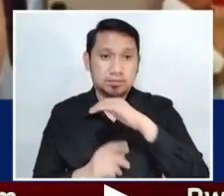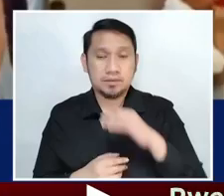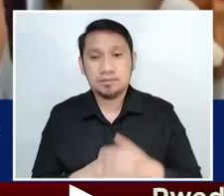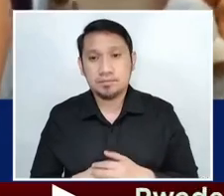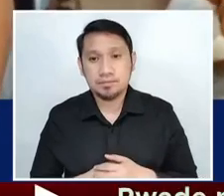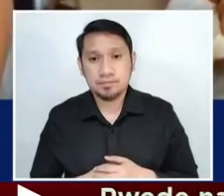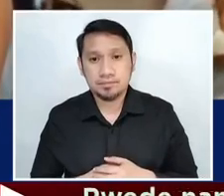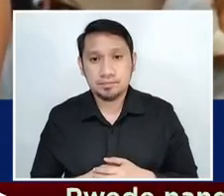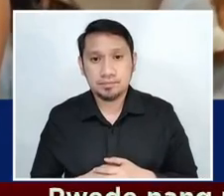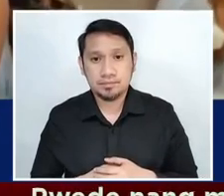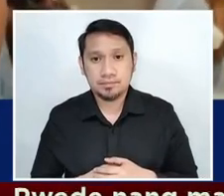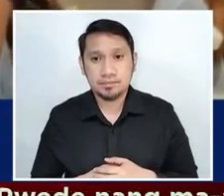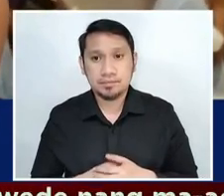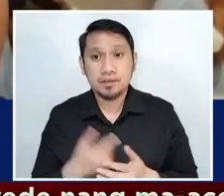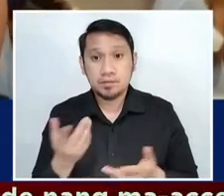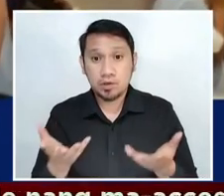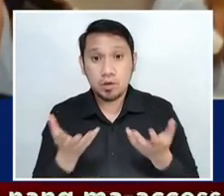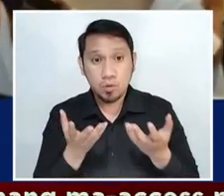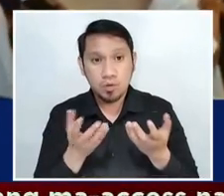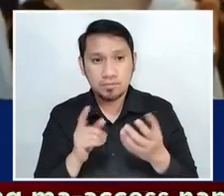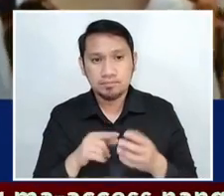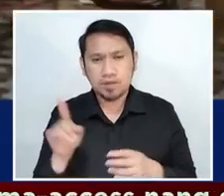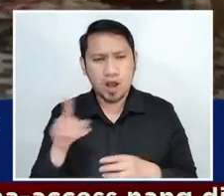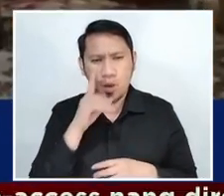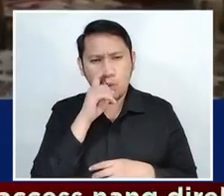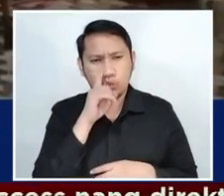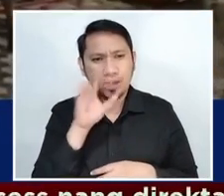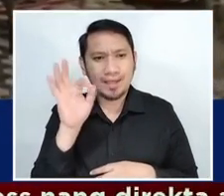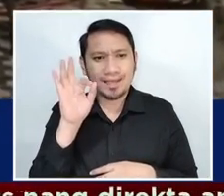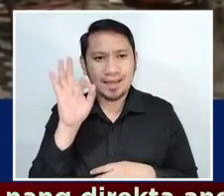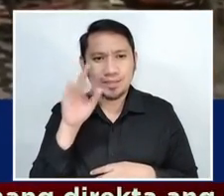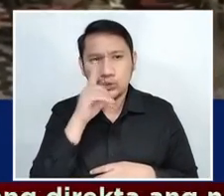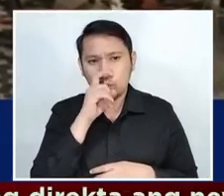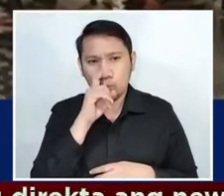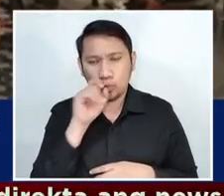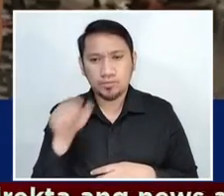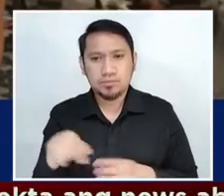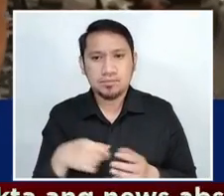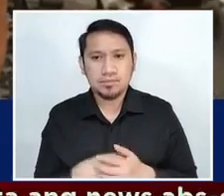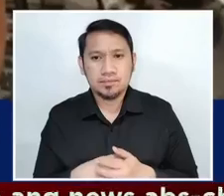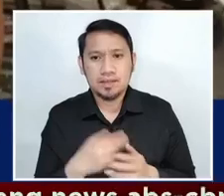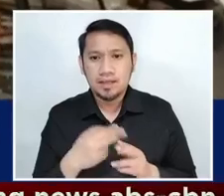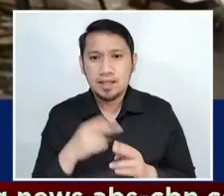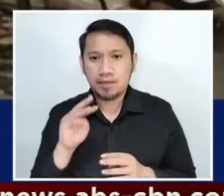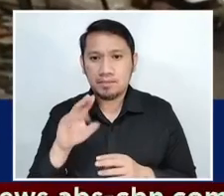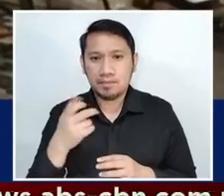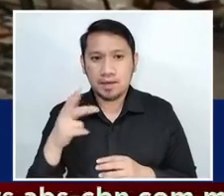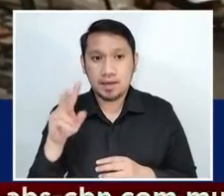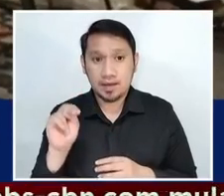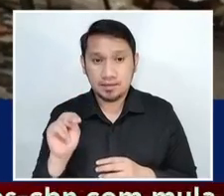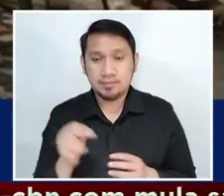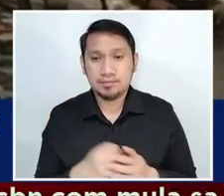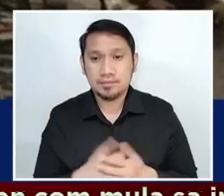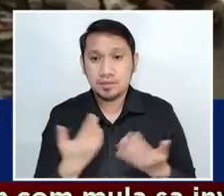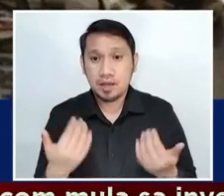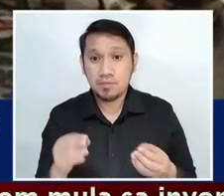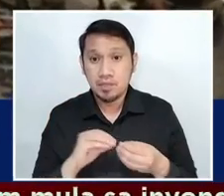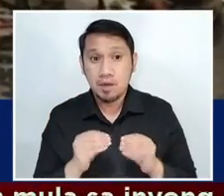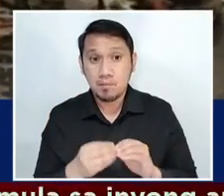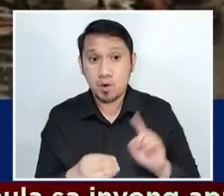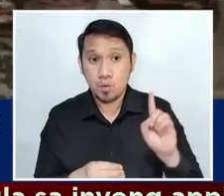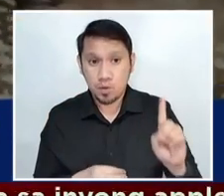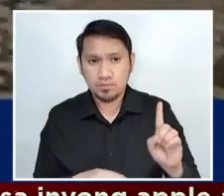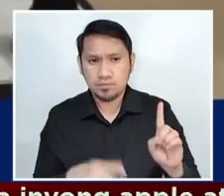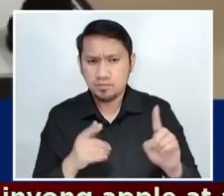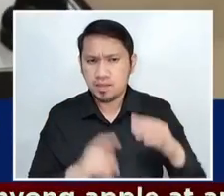world. Yan ang pangarap ng 9 taong gulang na Phil Am na si Megan Paragua. Kasalukuyan siyang number one chess